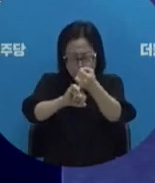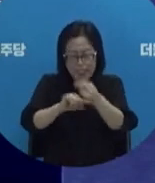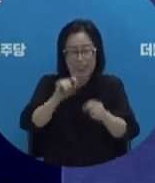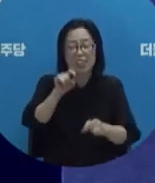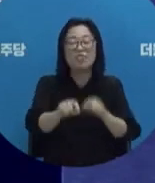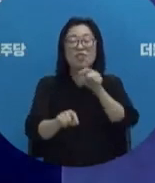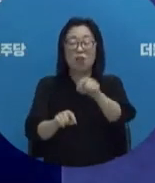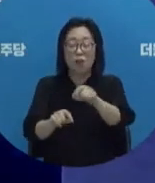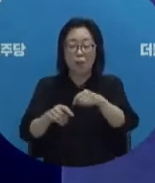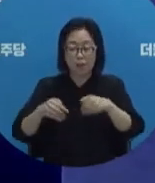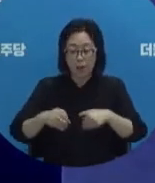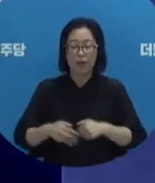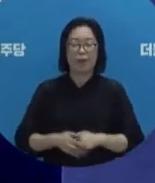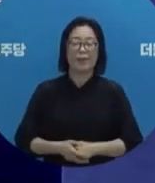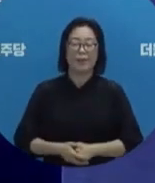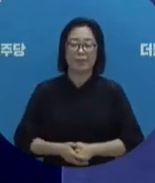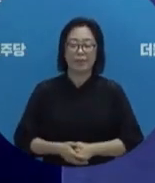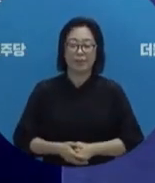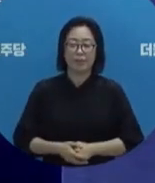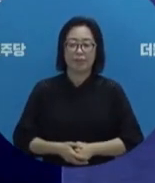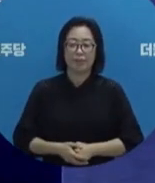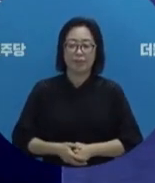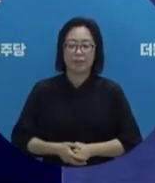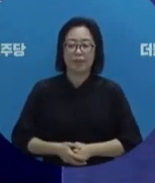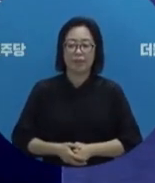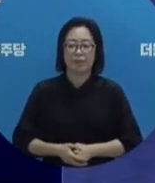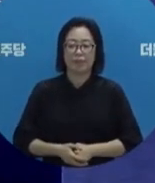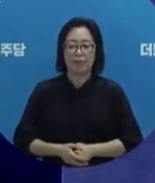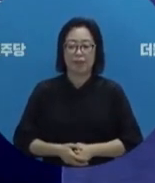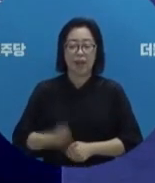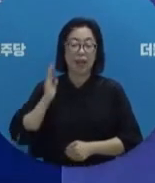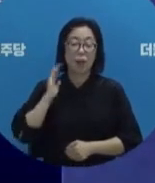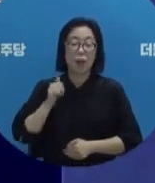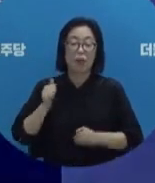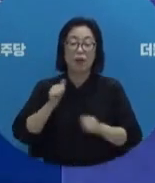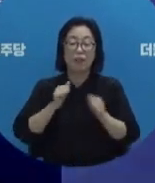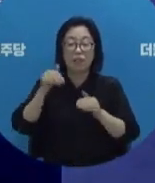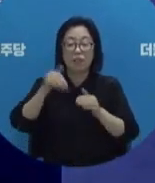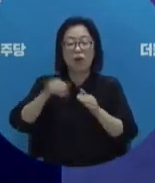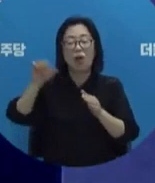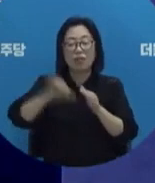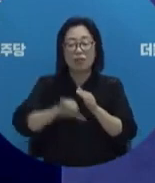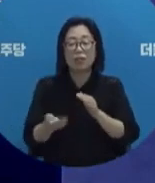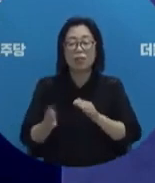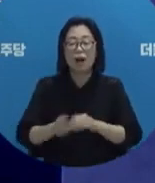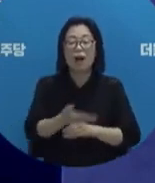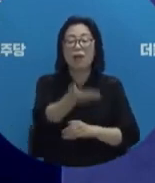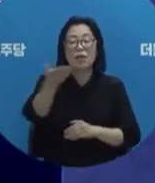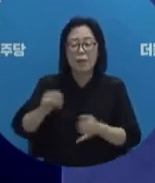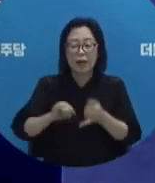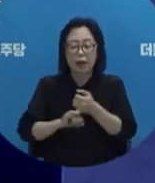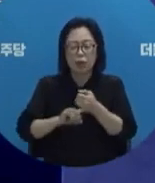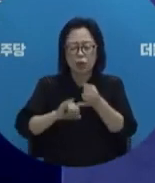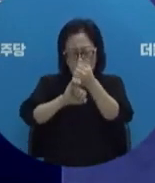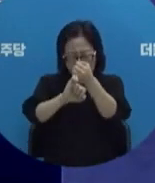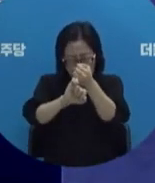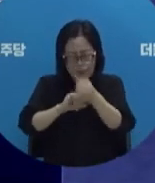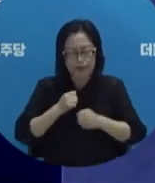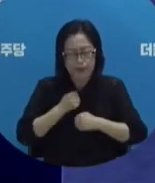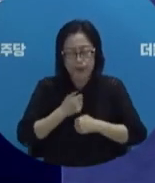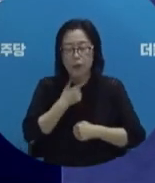실천해야 합니다 대사의 가졌지만 국민에게 드린 약속을 꼭 지키겠습니다